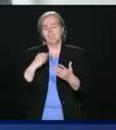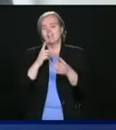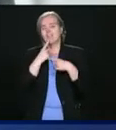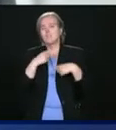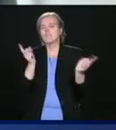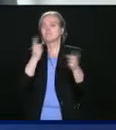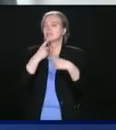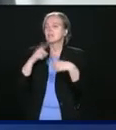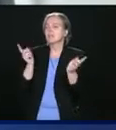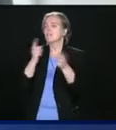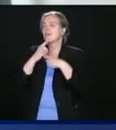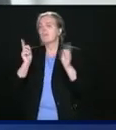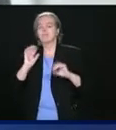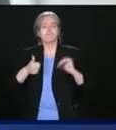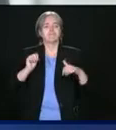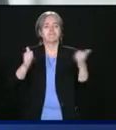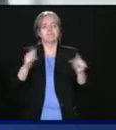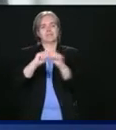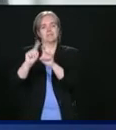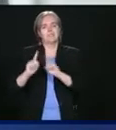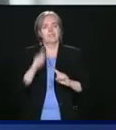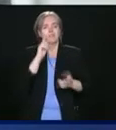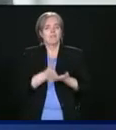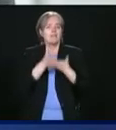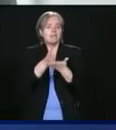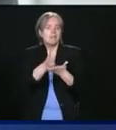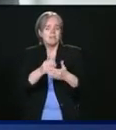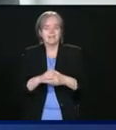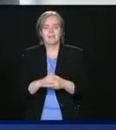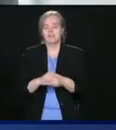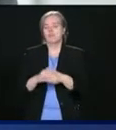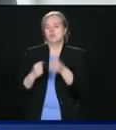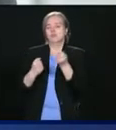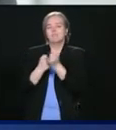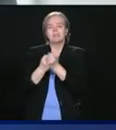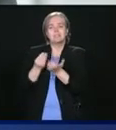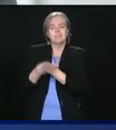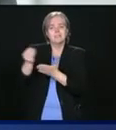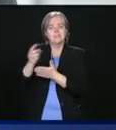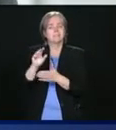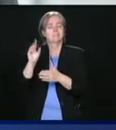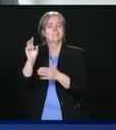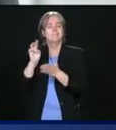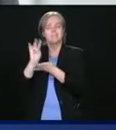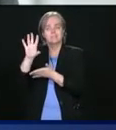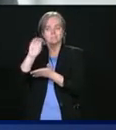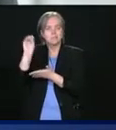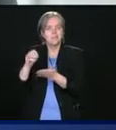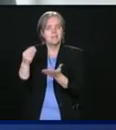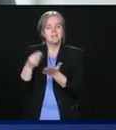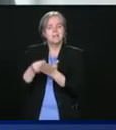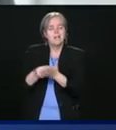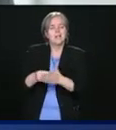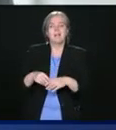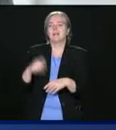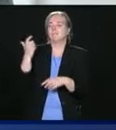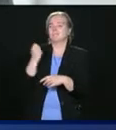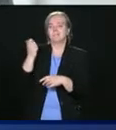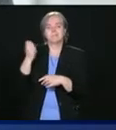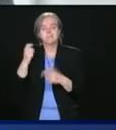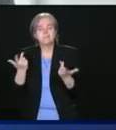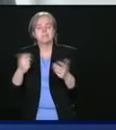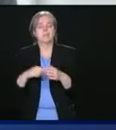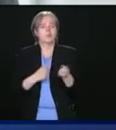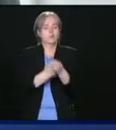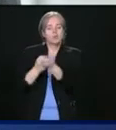crise. Avec la prestation d'urgence, la subvention salariale et les prêts aux petites entreprises, on appuie des